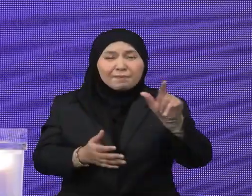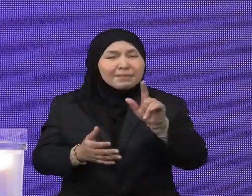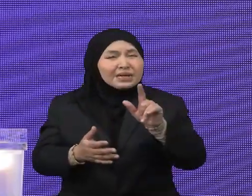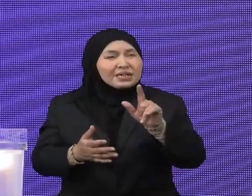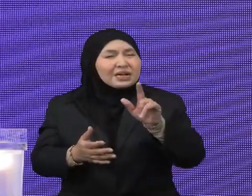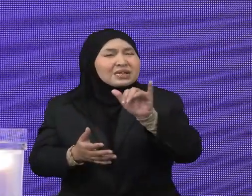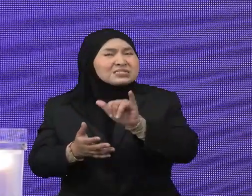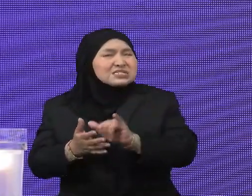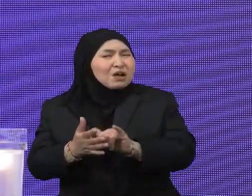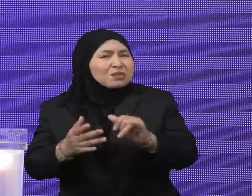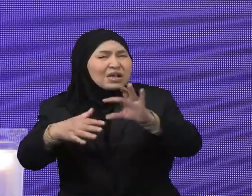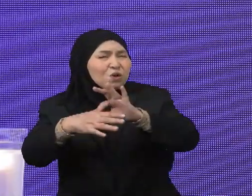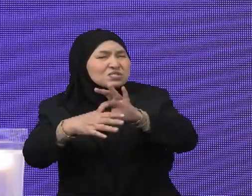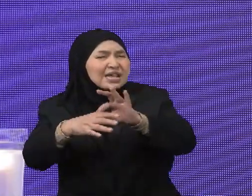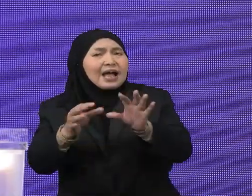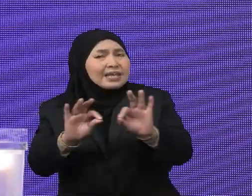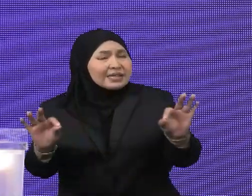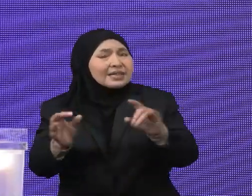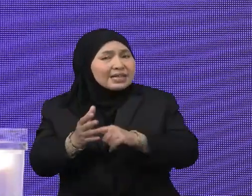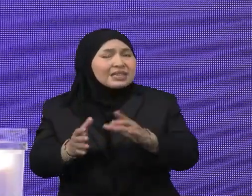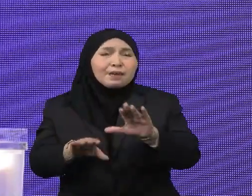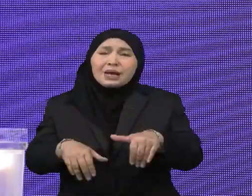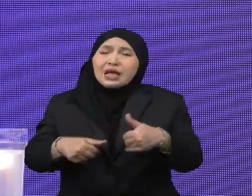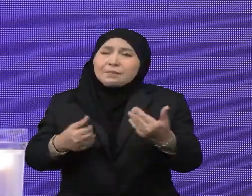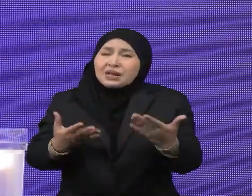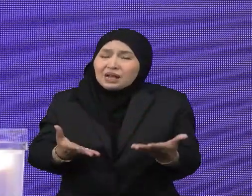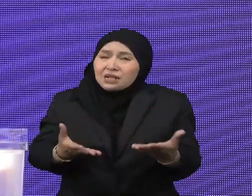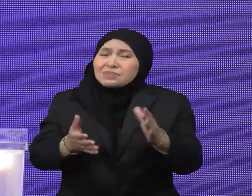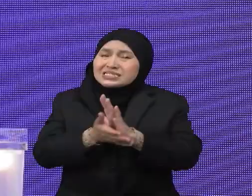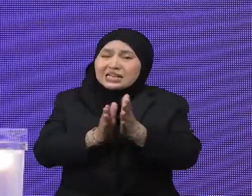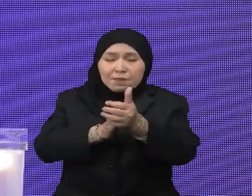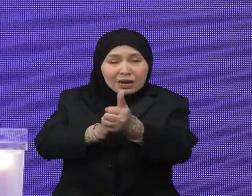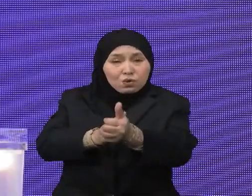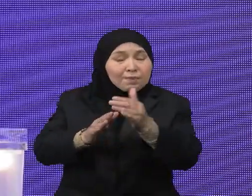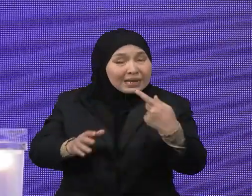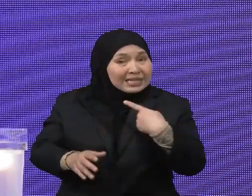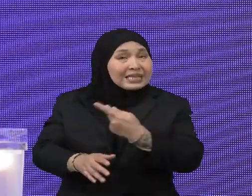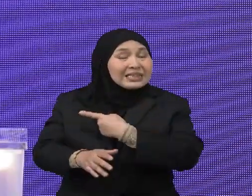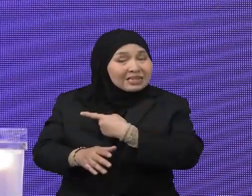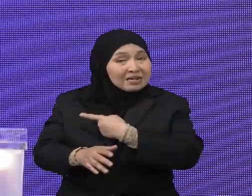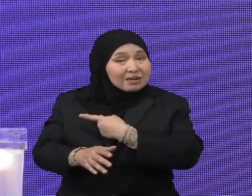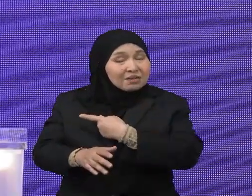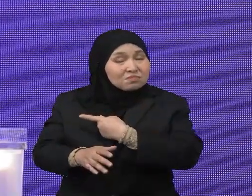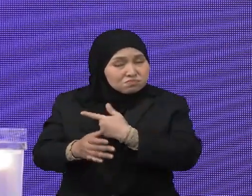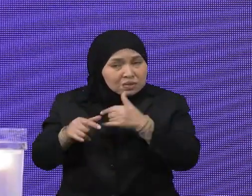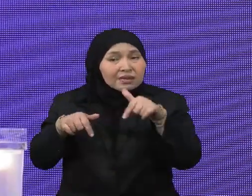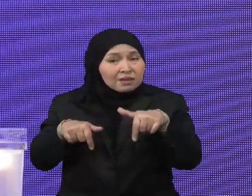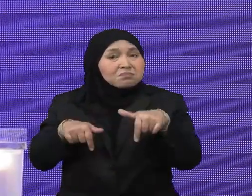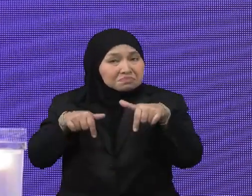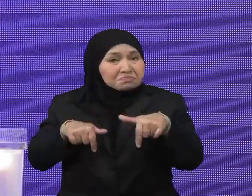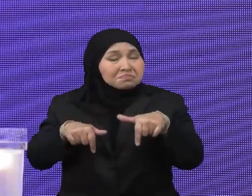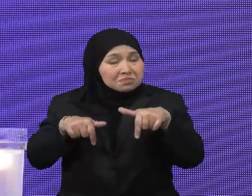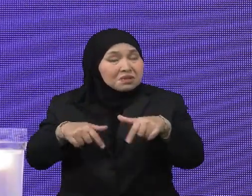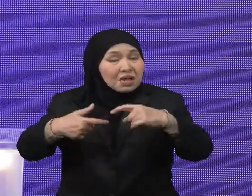pun Apakah konteks ayat ini dan bagaimana ia juga menjadi panduan kepada kita pada zaman era ini